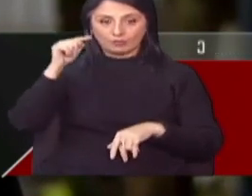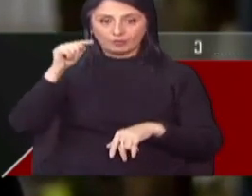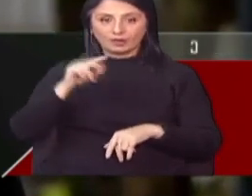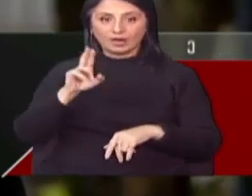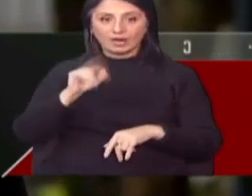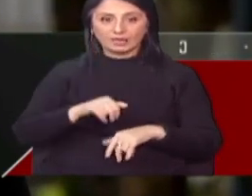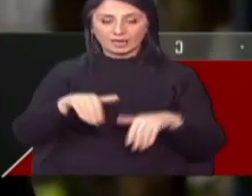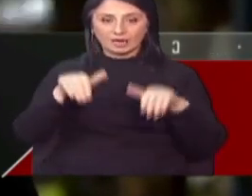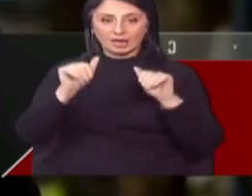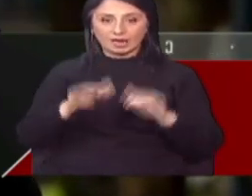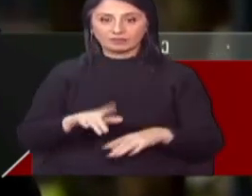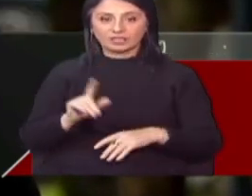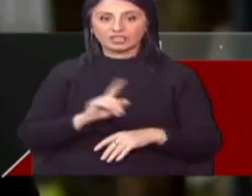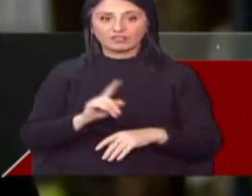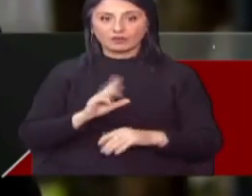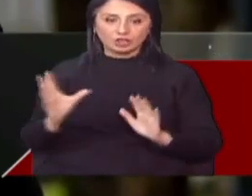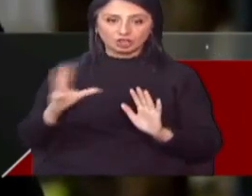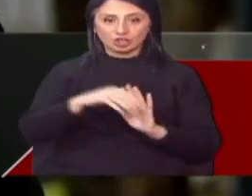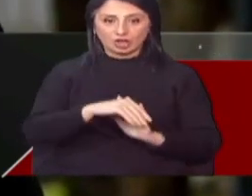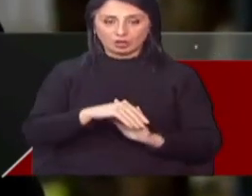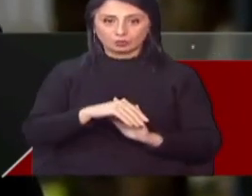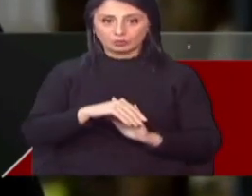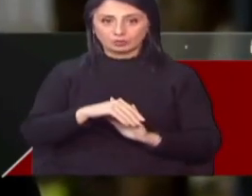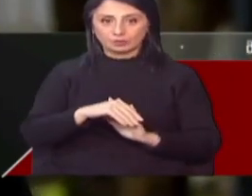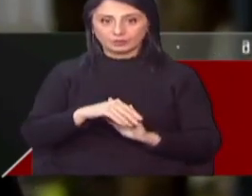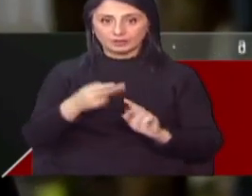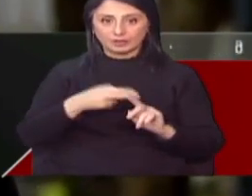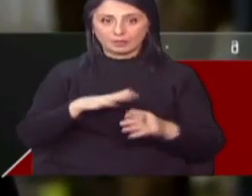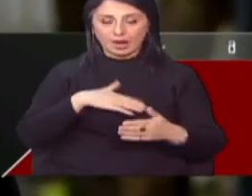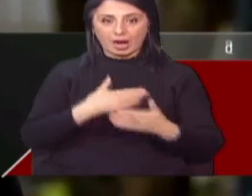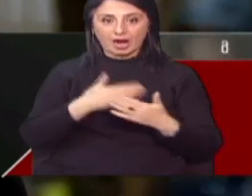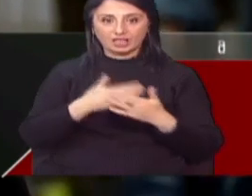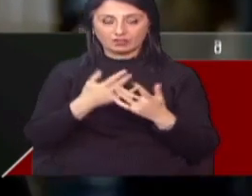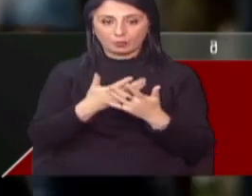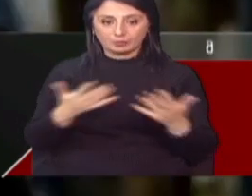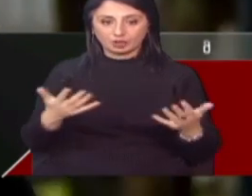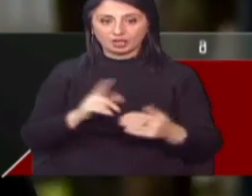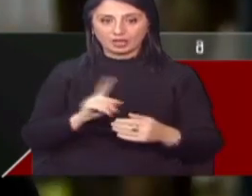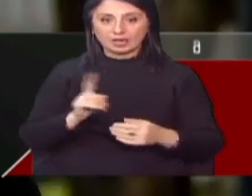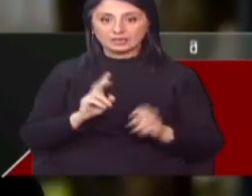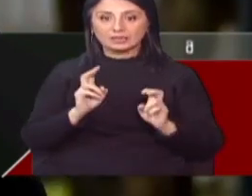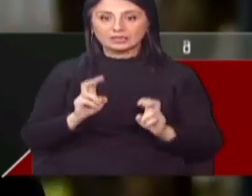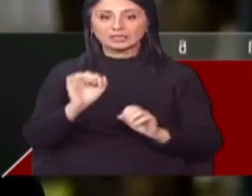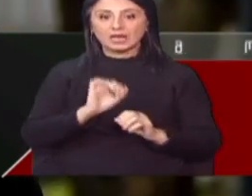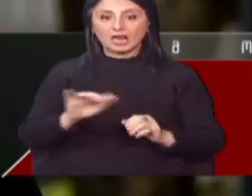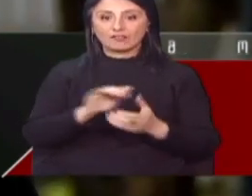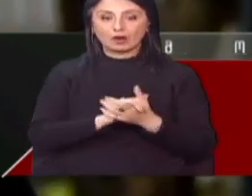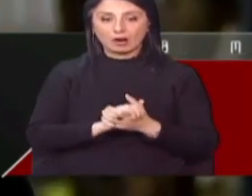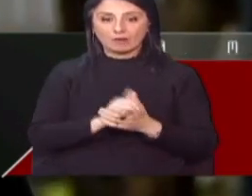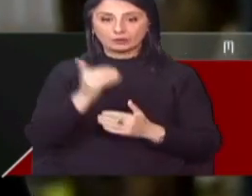და გადაწყვეტს, რომ ჩაერთოს იმ აქტივობებში, რაცაც